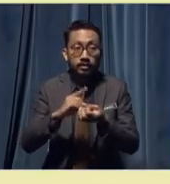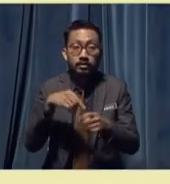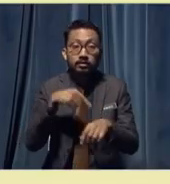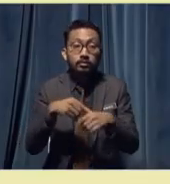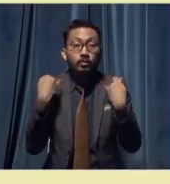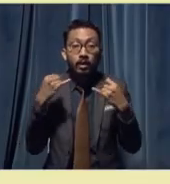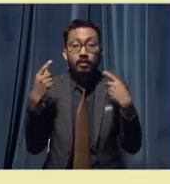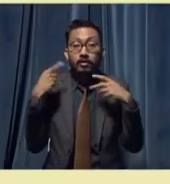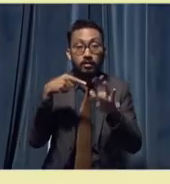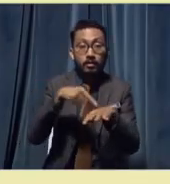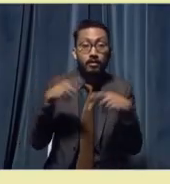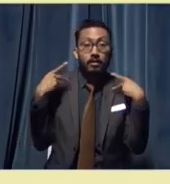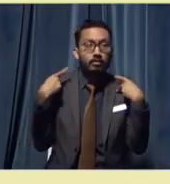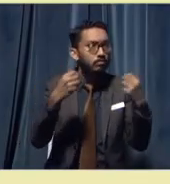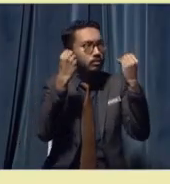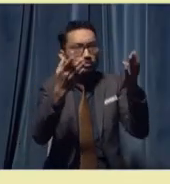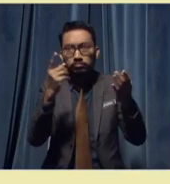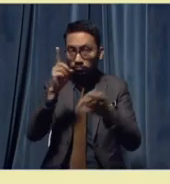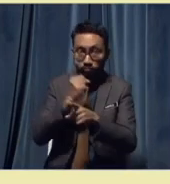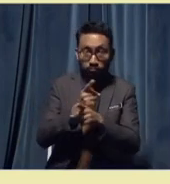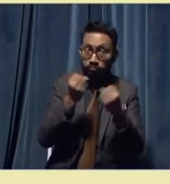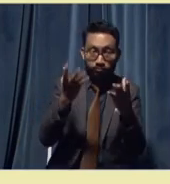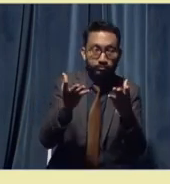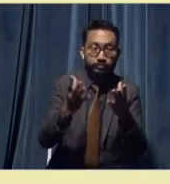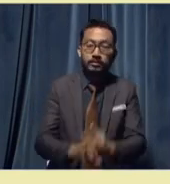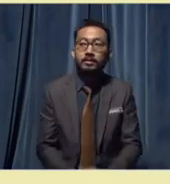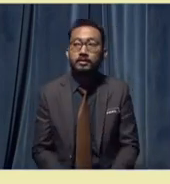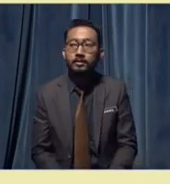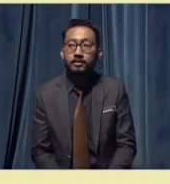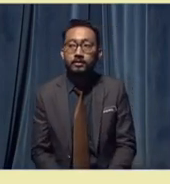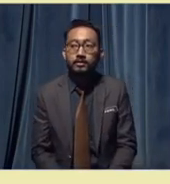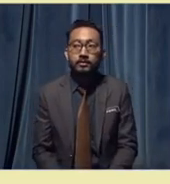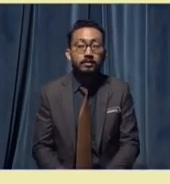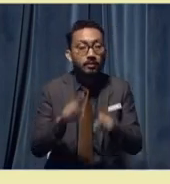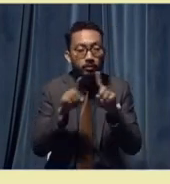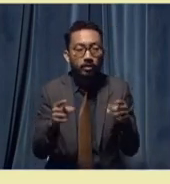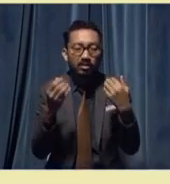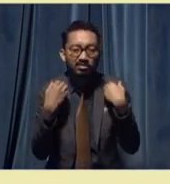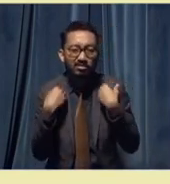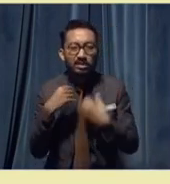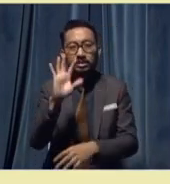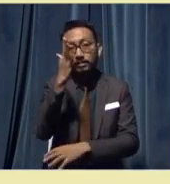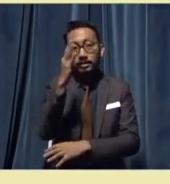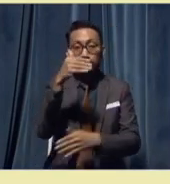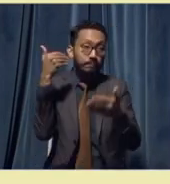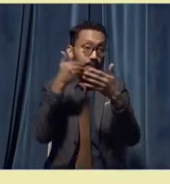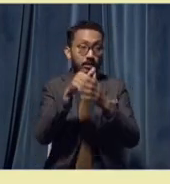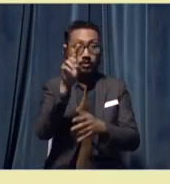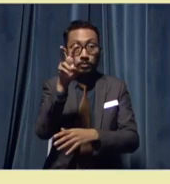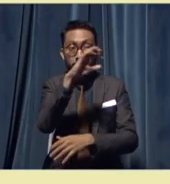yang dijual di pasaran sekarang. Namun, hanya terdapat 15%